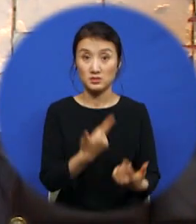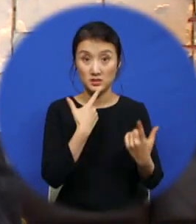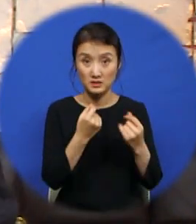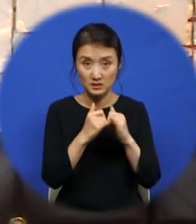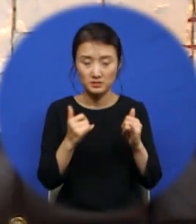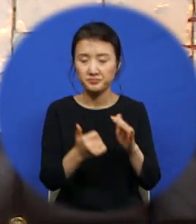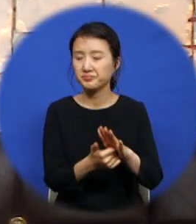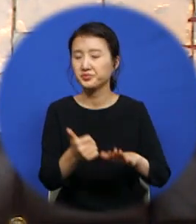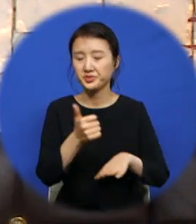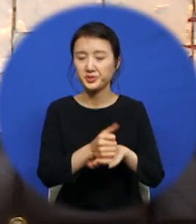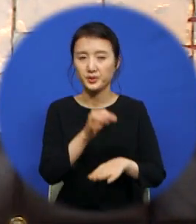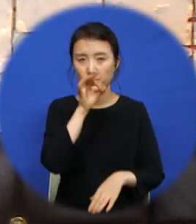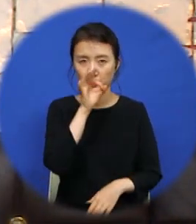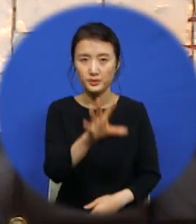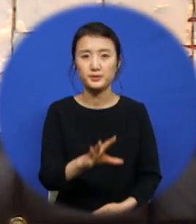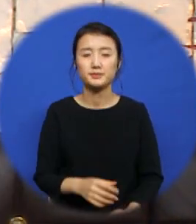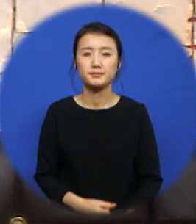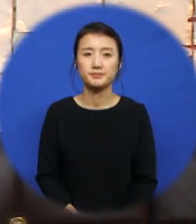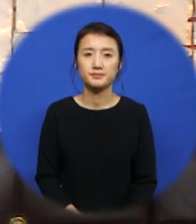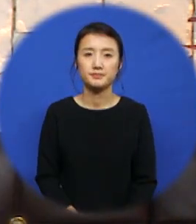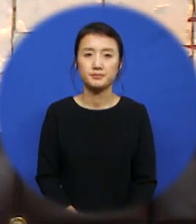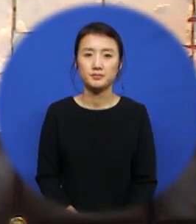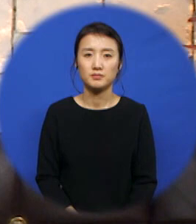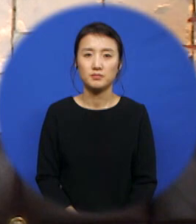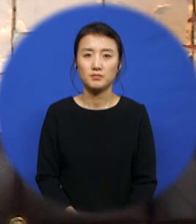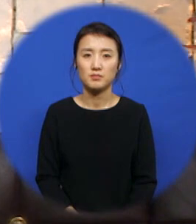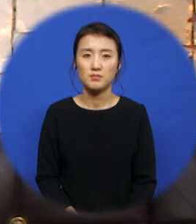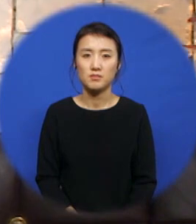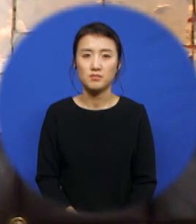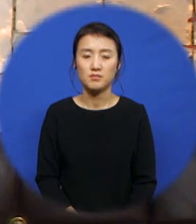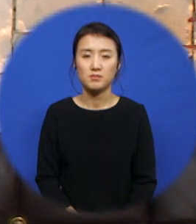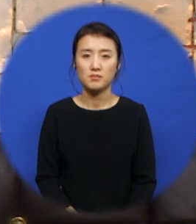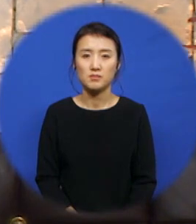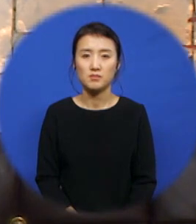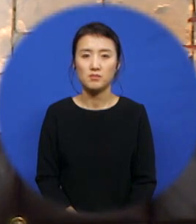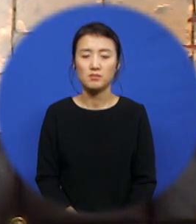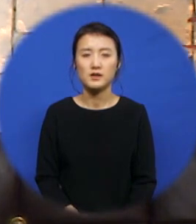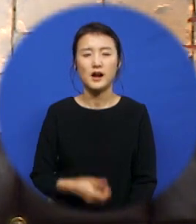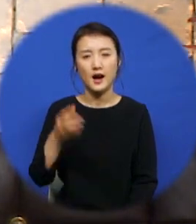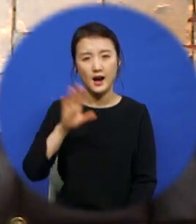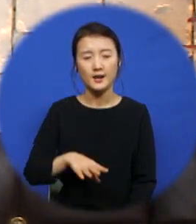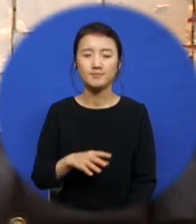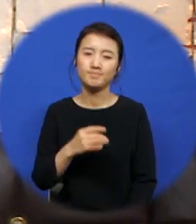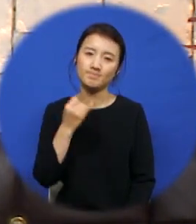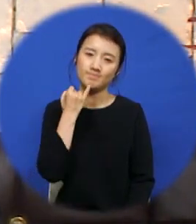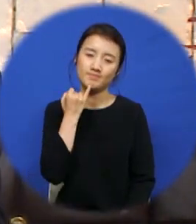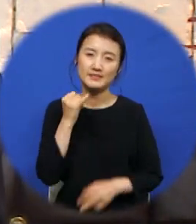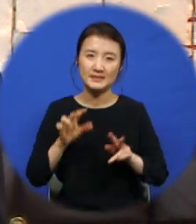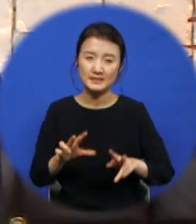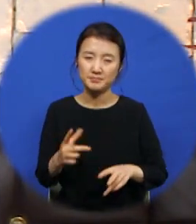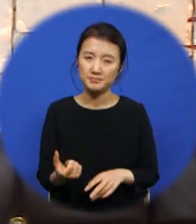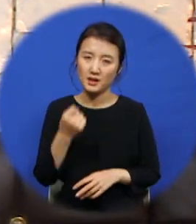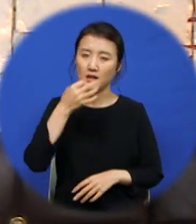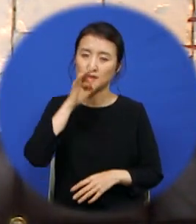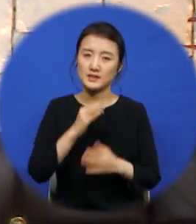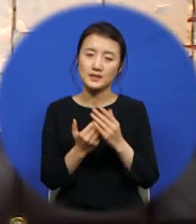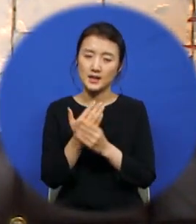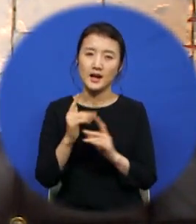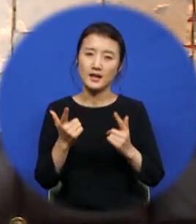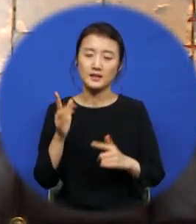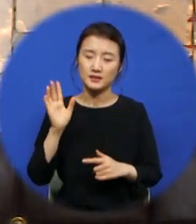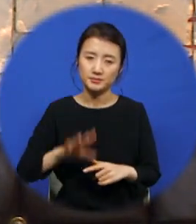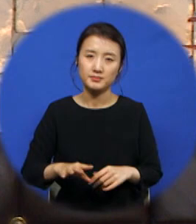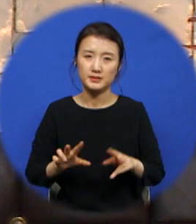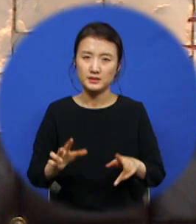성장 못하는 같습니다 그런데 예 좀 우직하게 당장 이득이 되지 않더라도